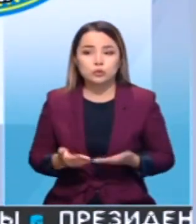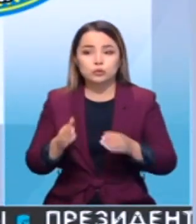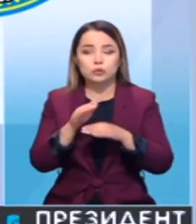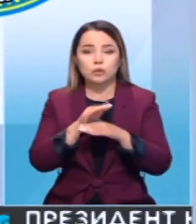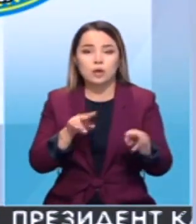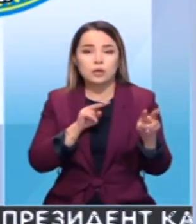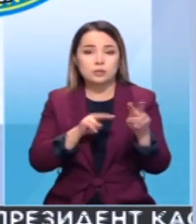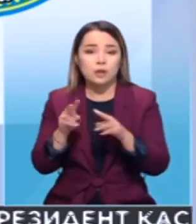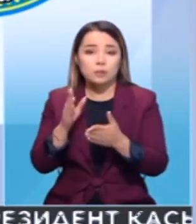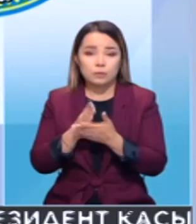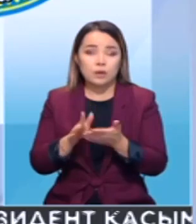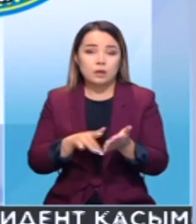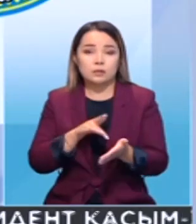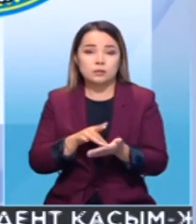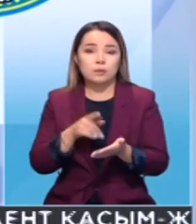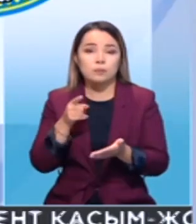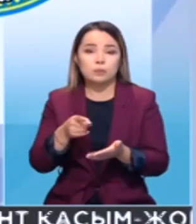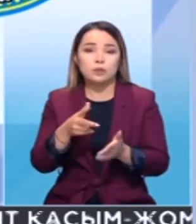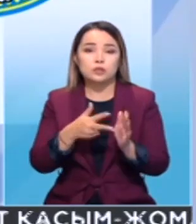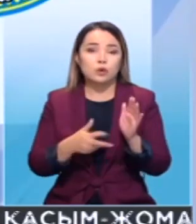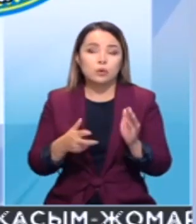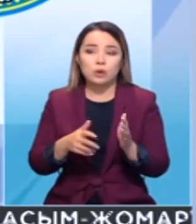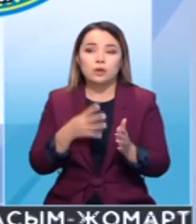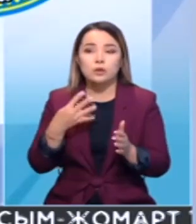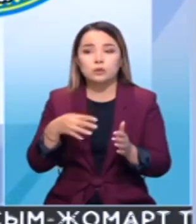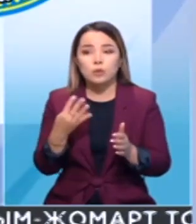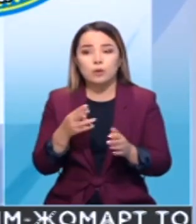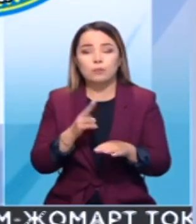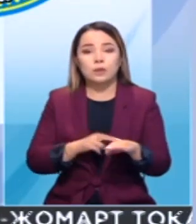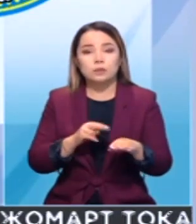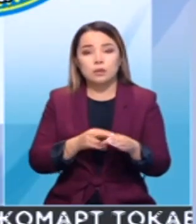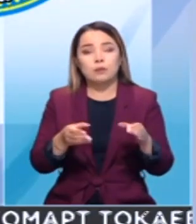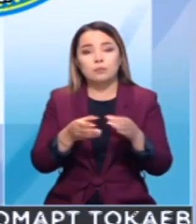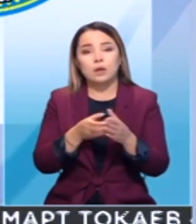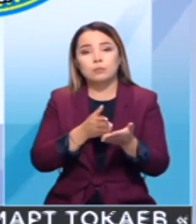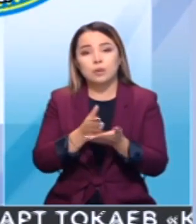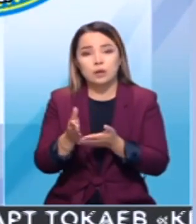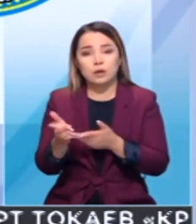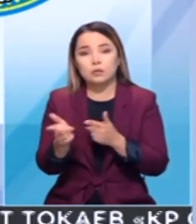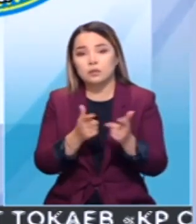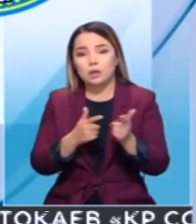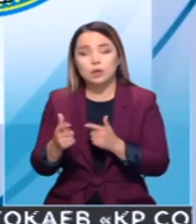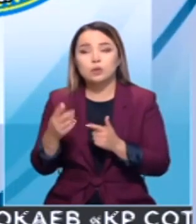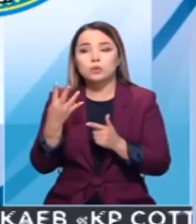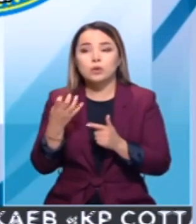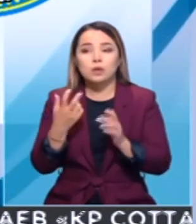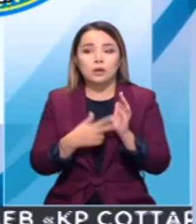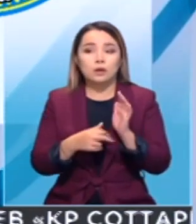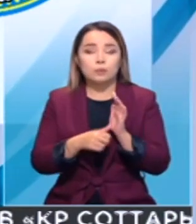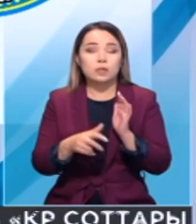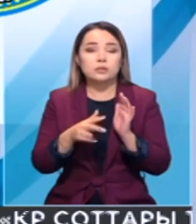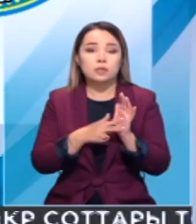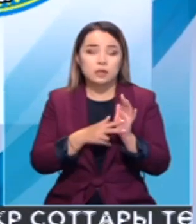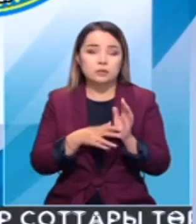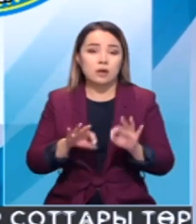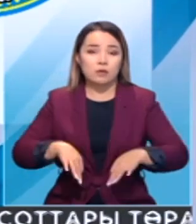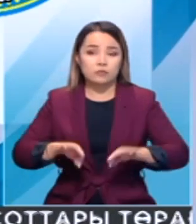тыныштығын күзетеді. Шаһар бойынша 1844 патрульдік бағыт әзірленді. Оның 468-і